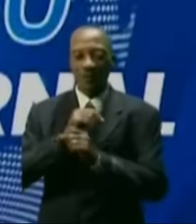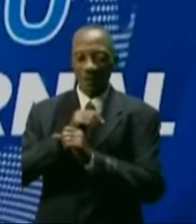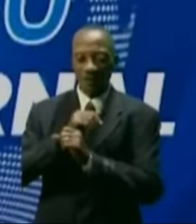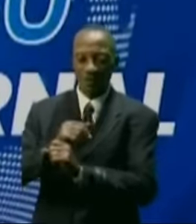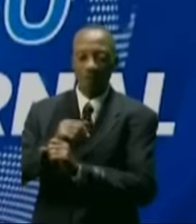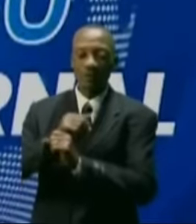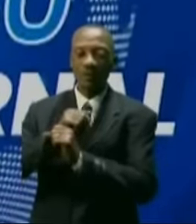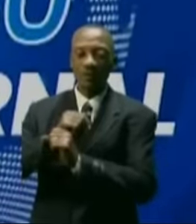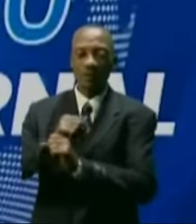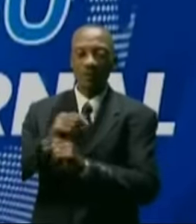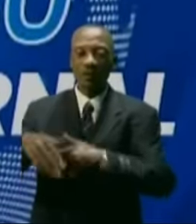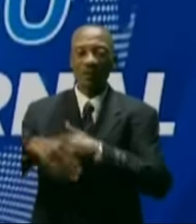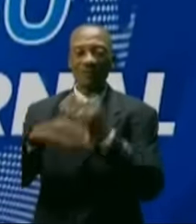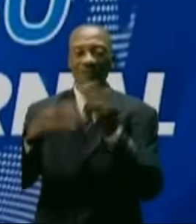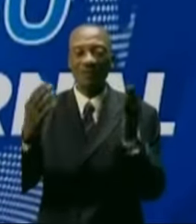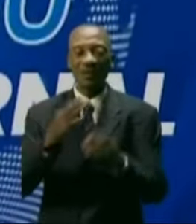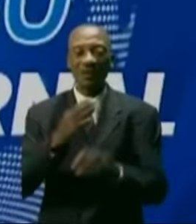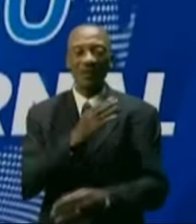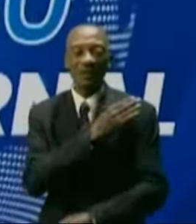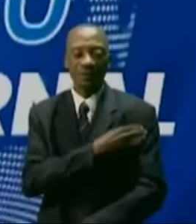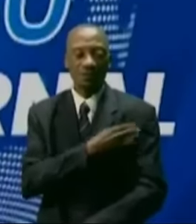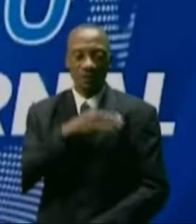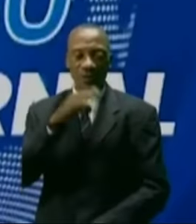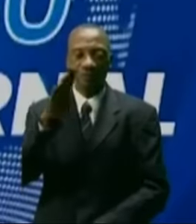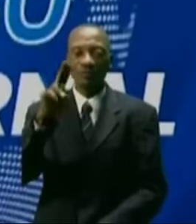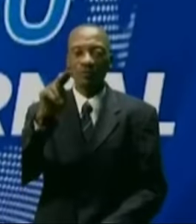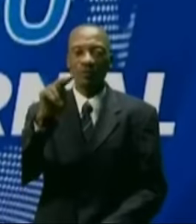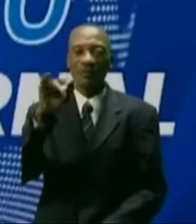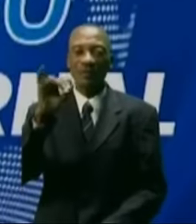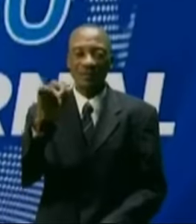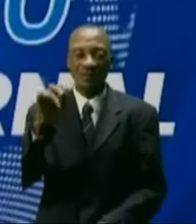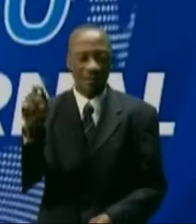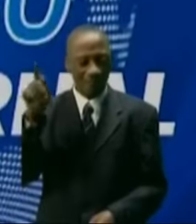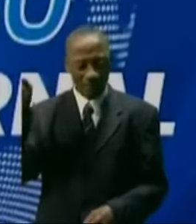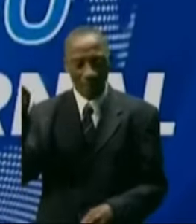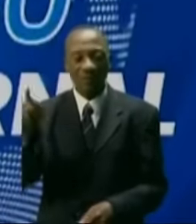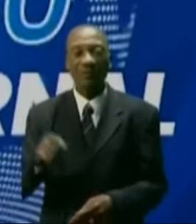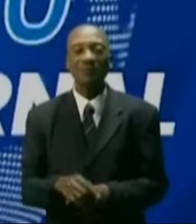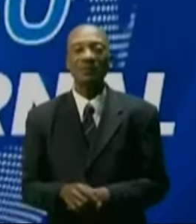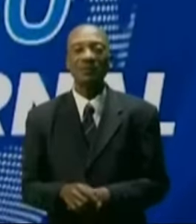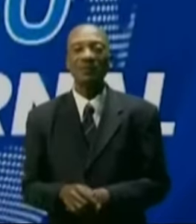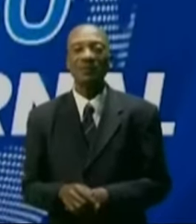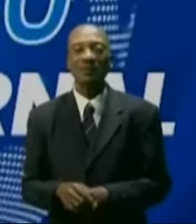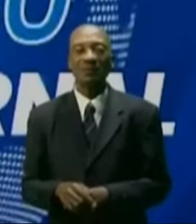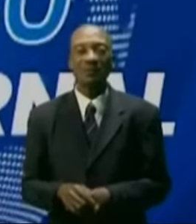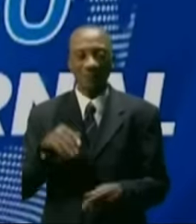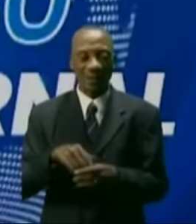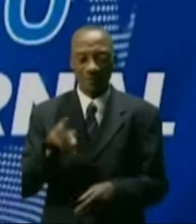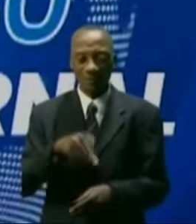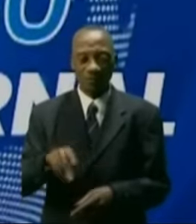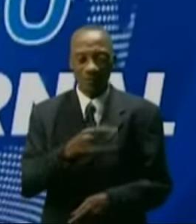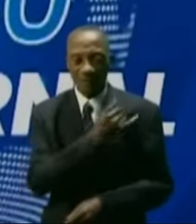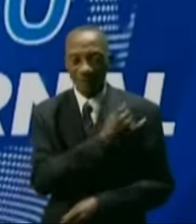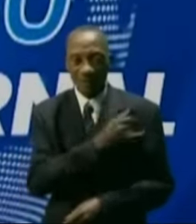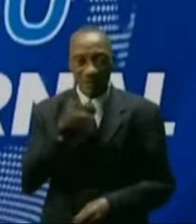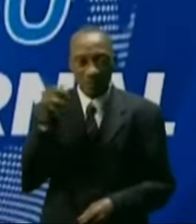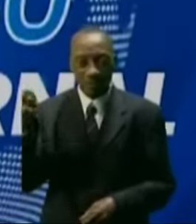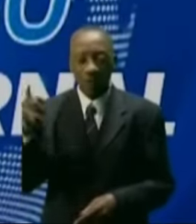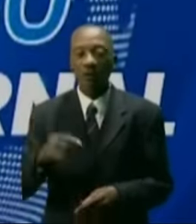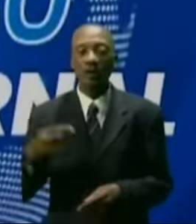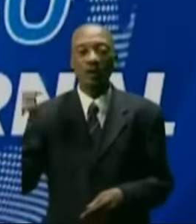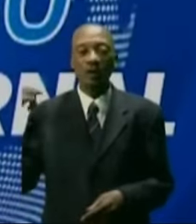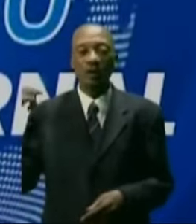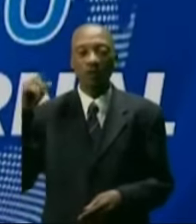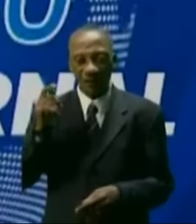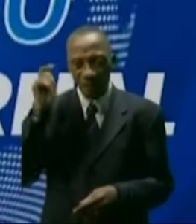ses environs, le commandant des opérations et gouverneur militaire de l'Ituri, le lieutenant-général Oubouya Kanchama Johnny, vient de